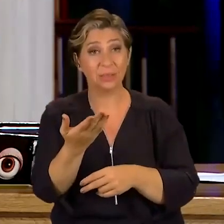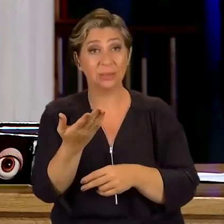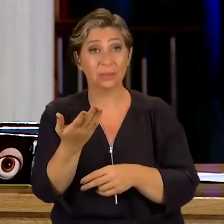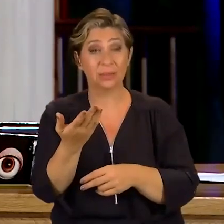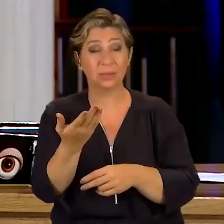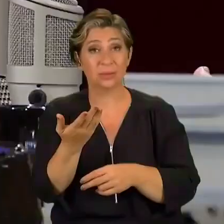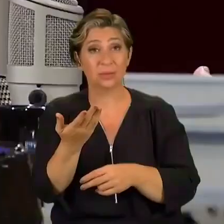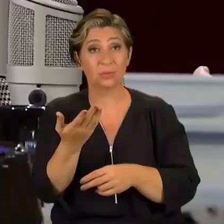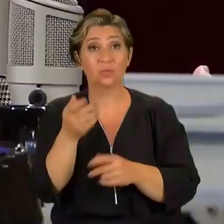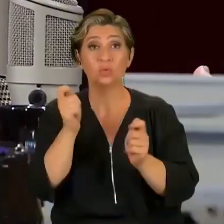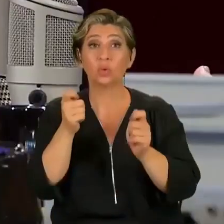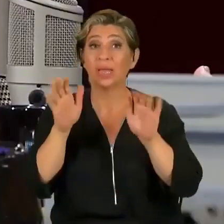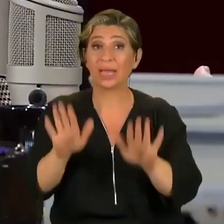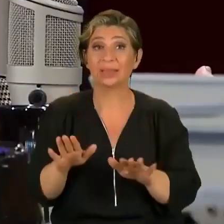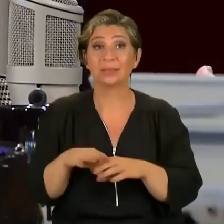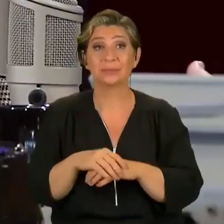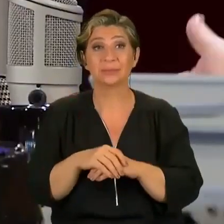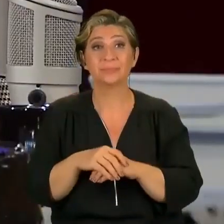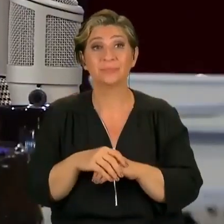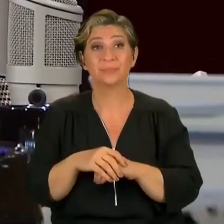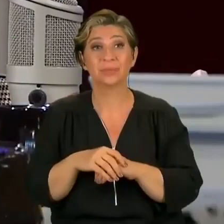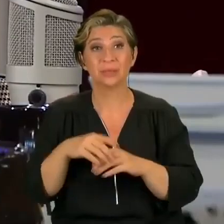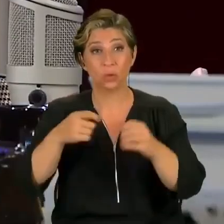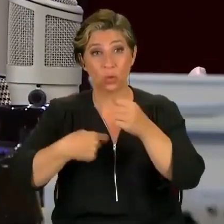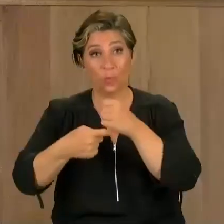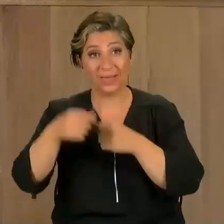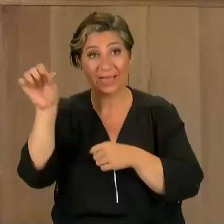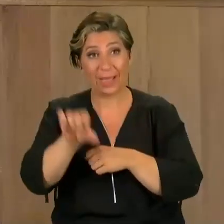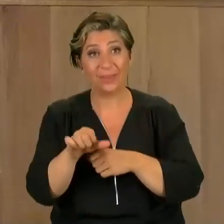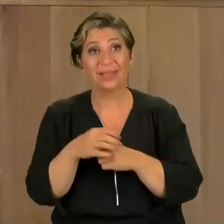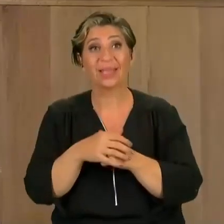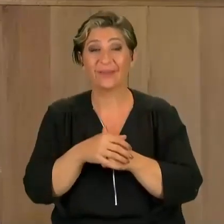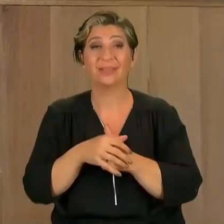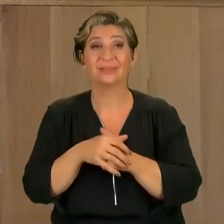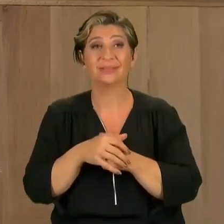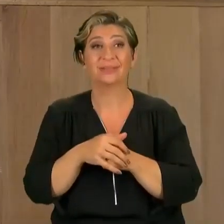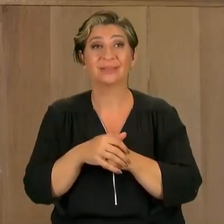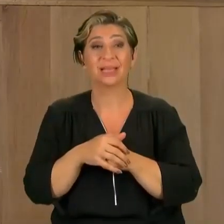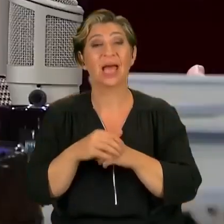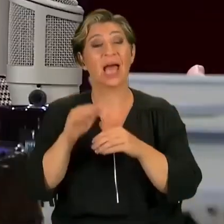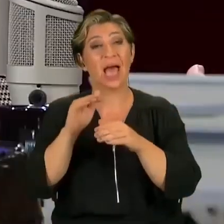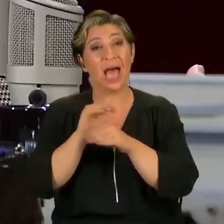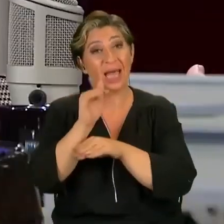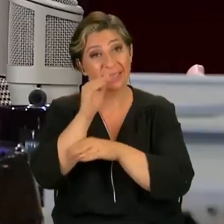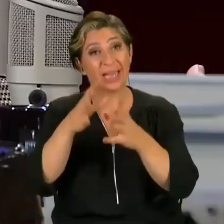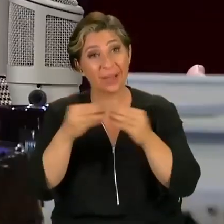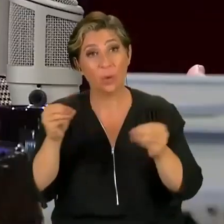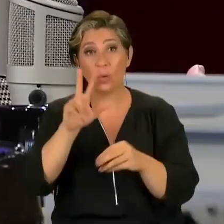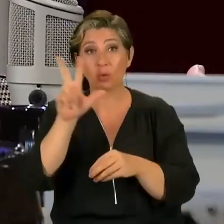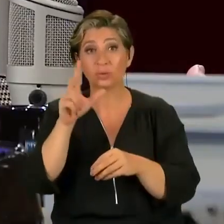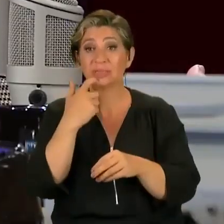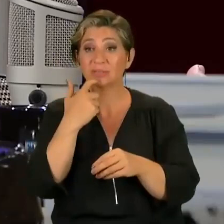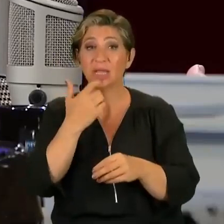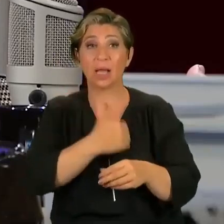sonuçta. Zorunda kaldı evet. Aslında sizi kumarda kaybetti. Zorunda kal. Evet. Hayatını da kaybetti. 30